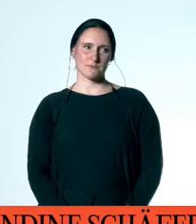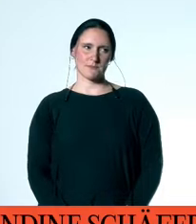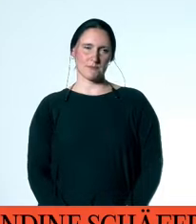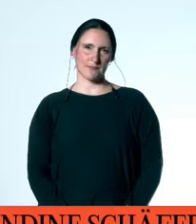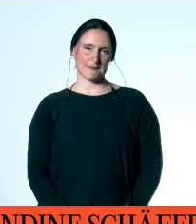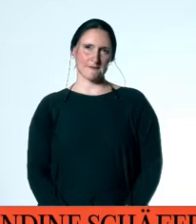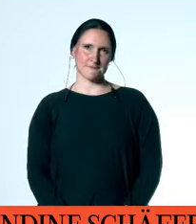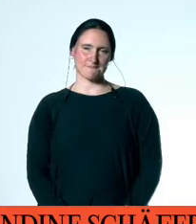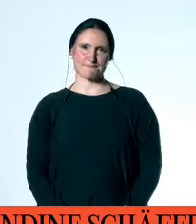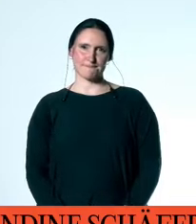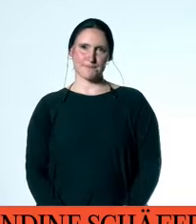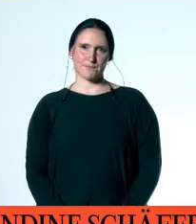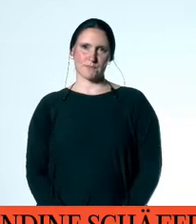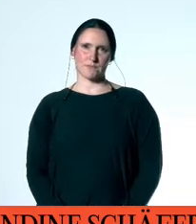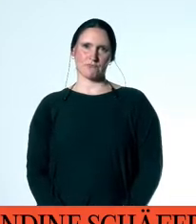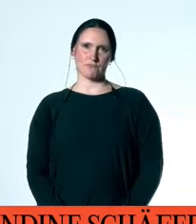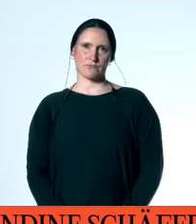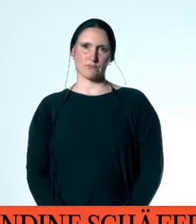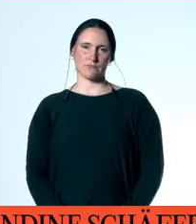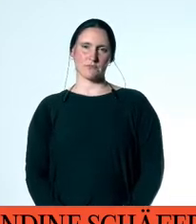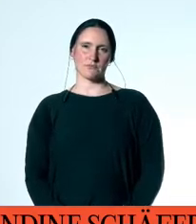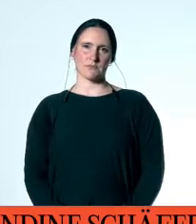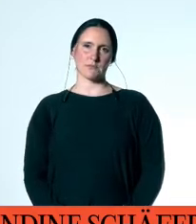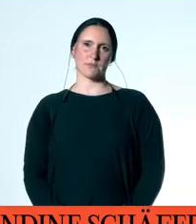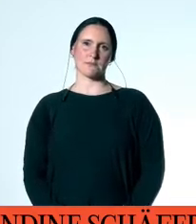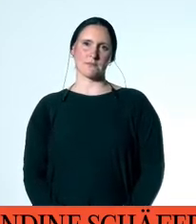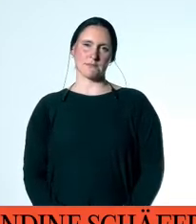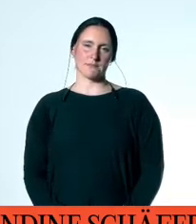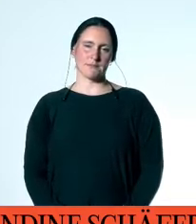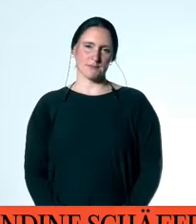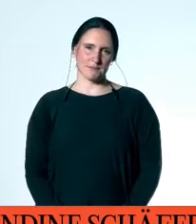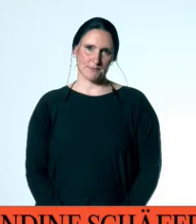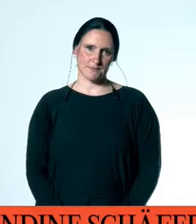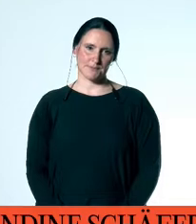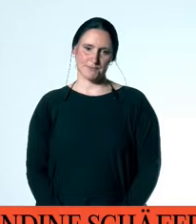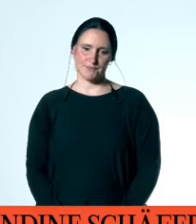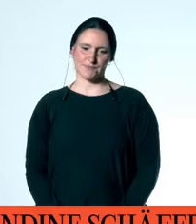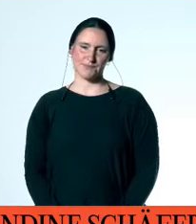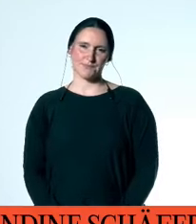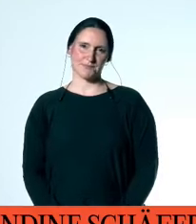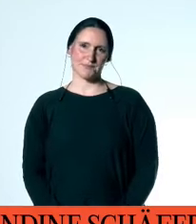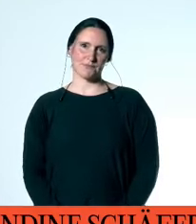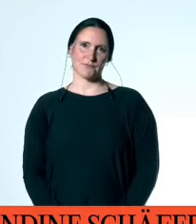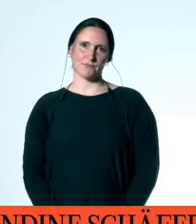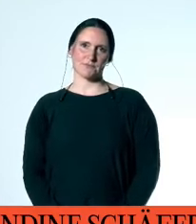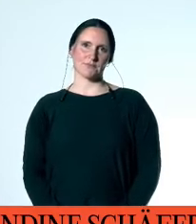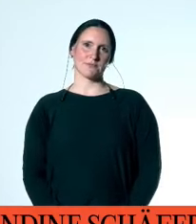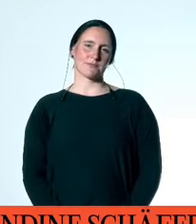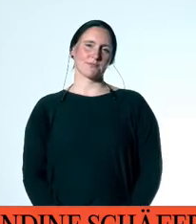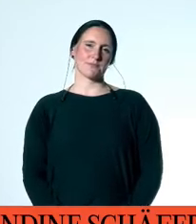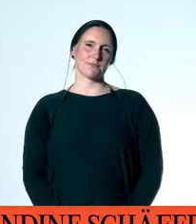Ich glaube sehr an Kollektive und seit 5 Jahren bin ich bei der Fundación